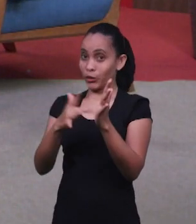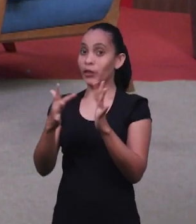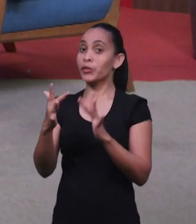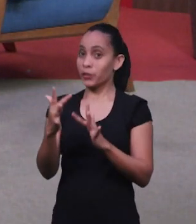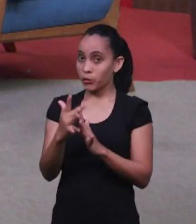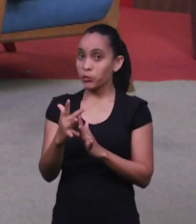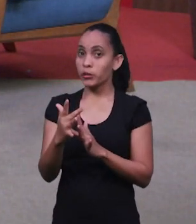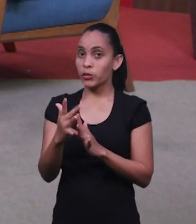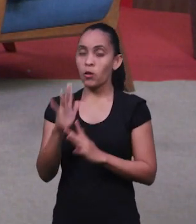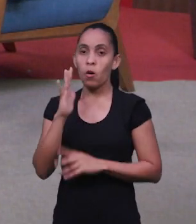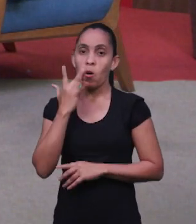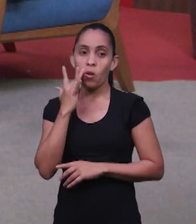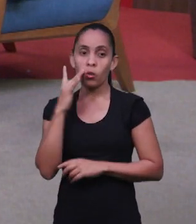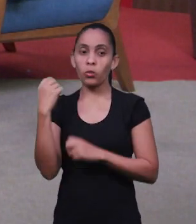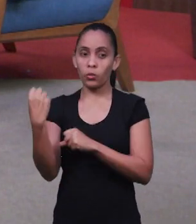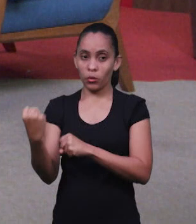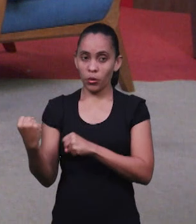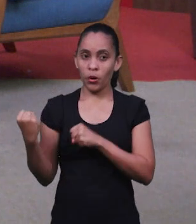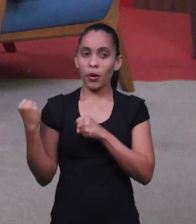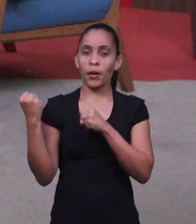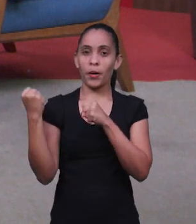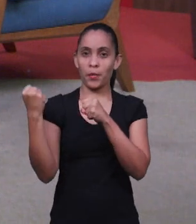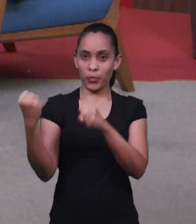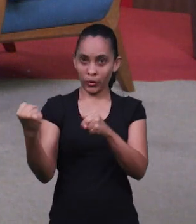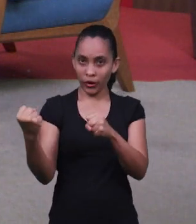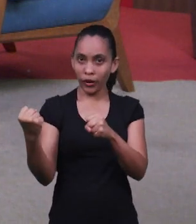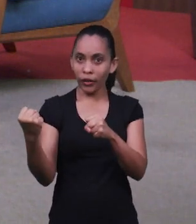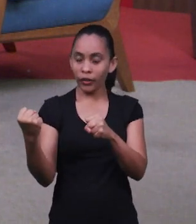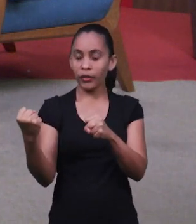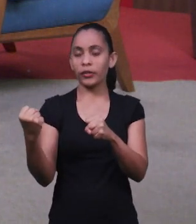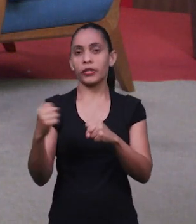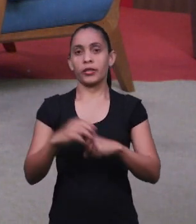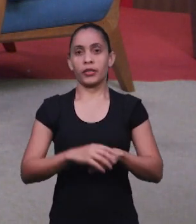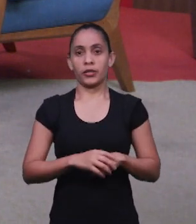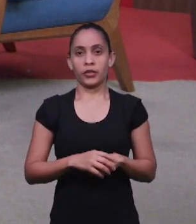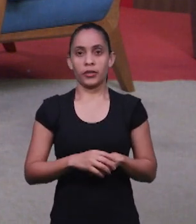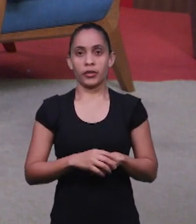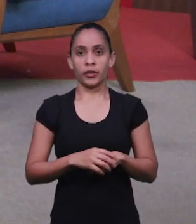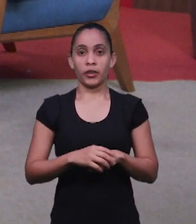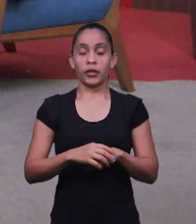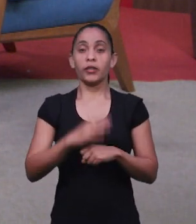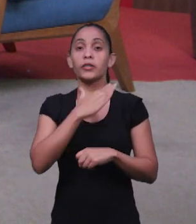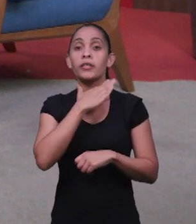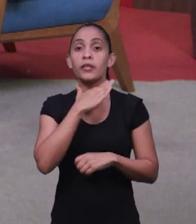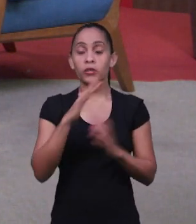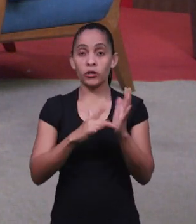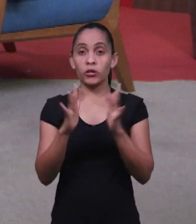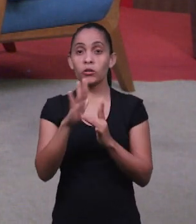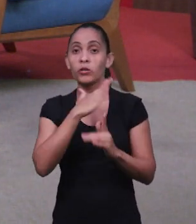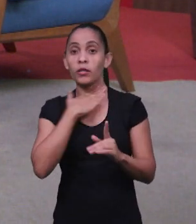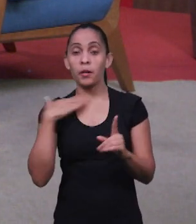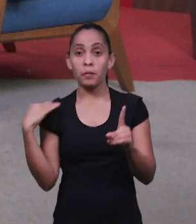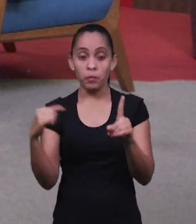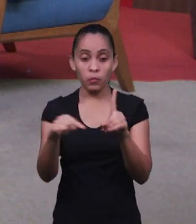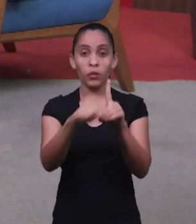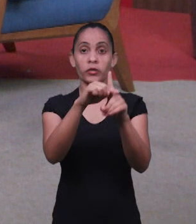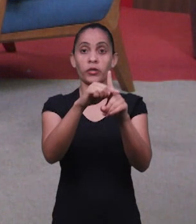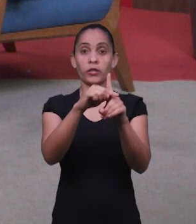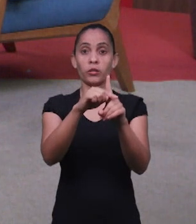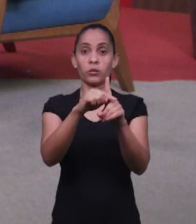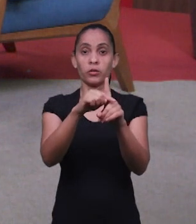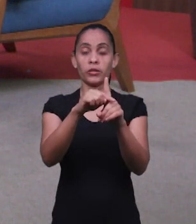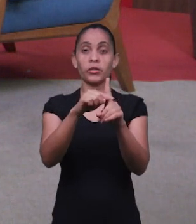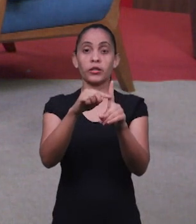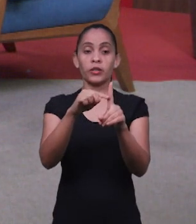L'or, c'est le pouvoir. Et l'argent, c'est la rédemption. C'est le pouvoir de la mort et résurrection de Jésus